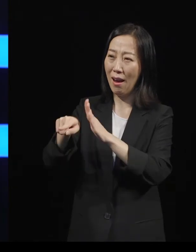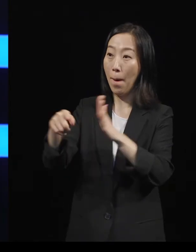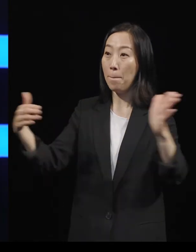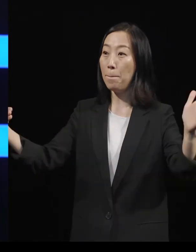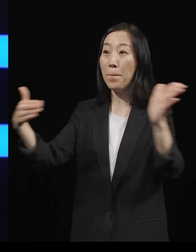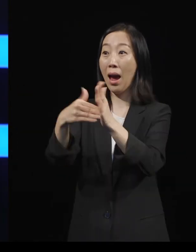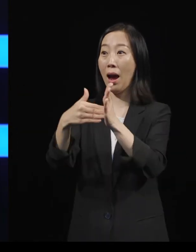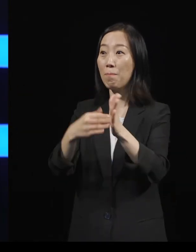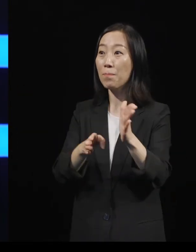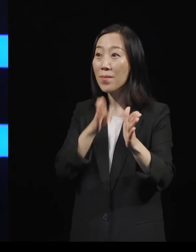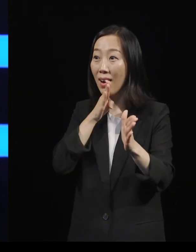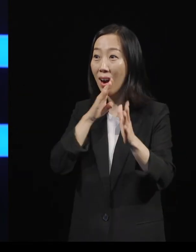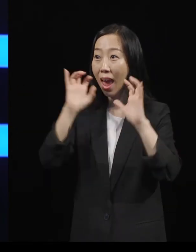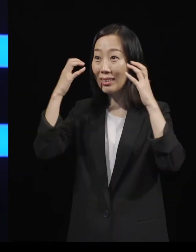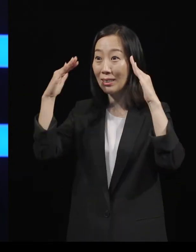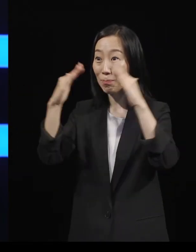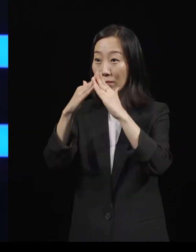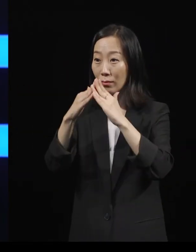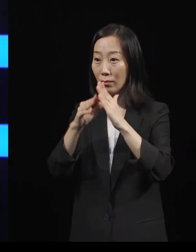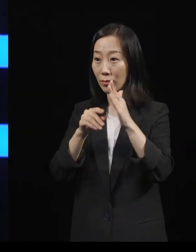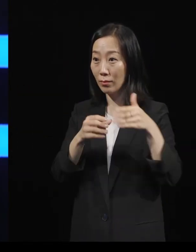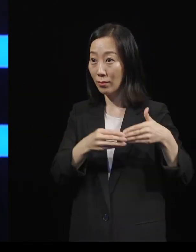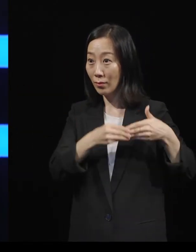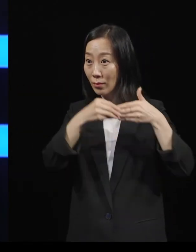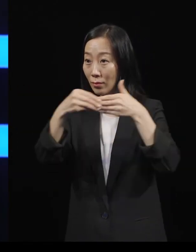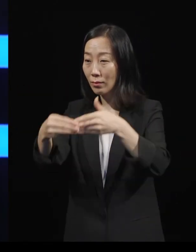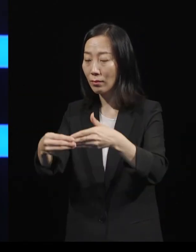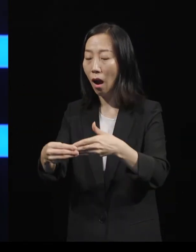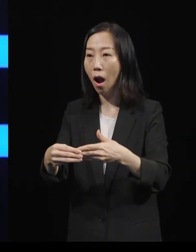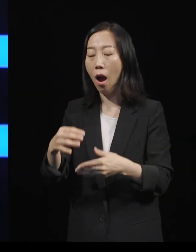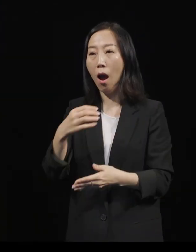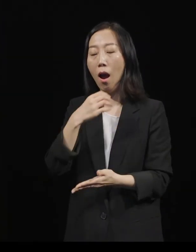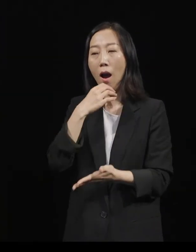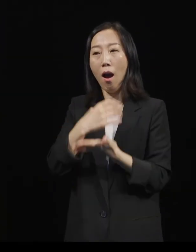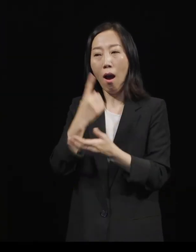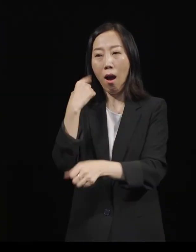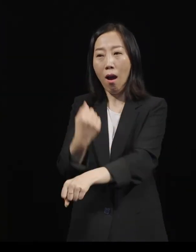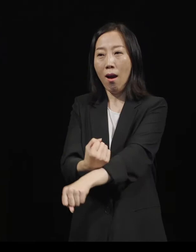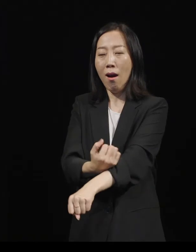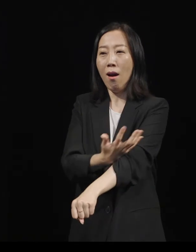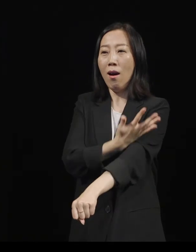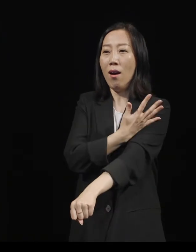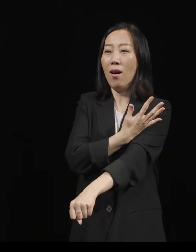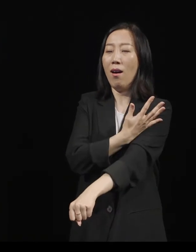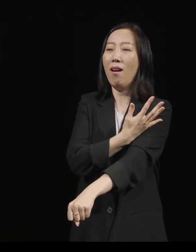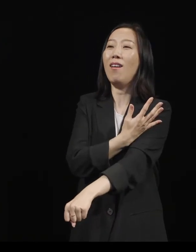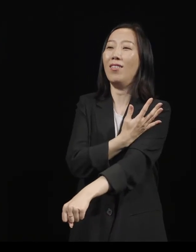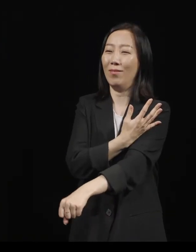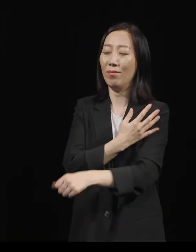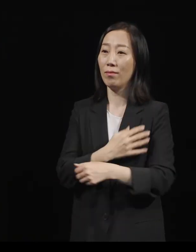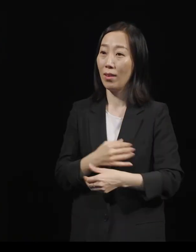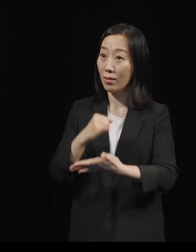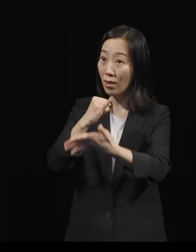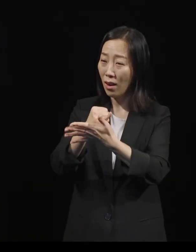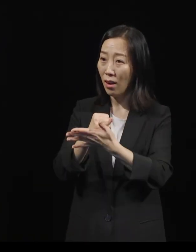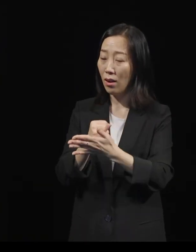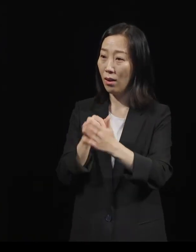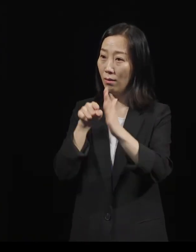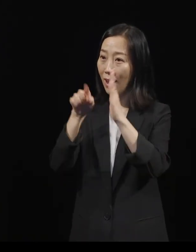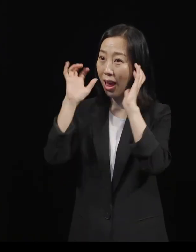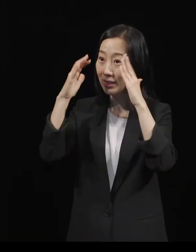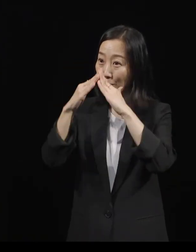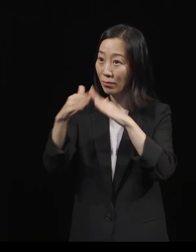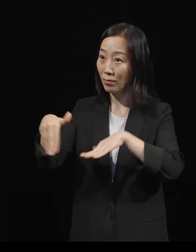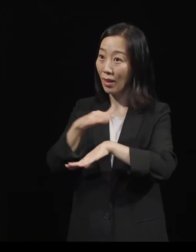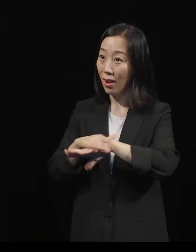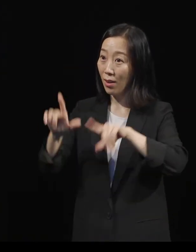곳을 다니게 된 거잖아요. 정말 감격스러웠습니다. 아이가 잘 적응할 수 있을지 걱정이 되면서도